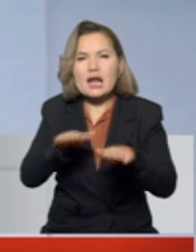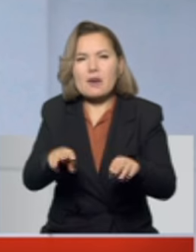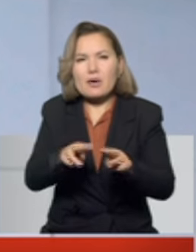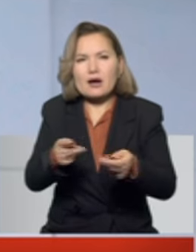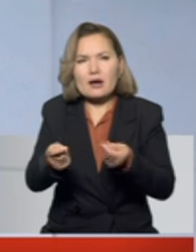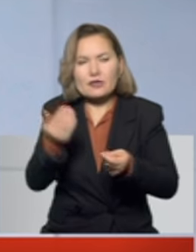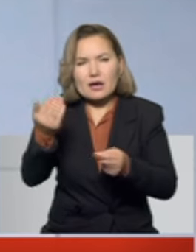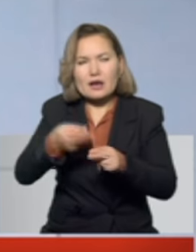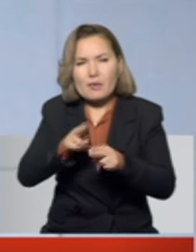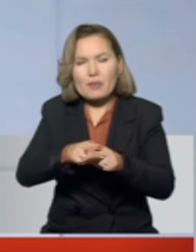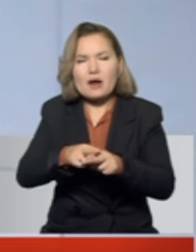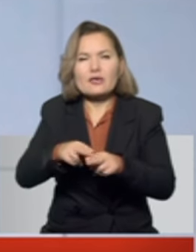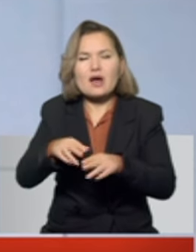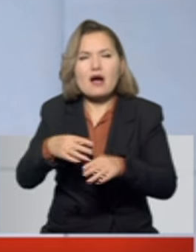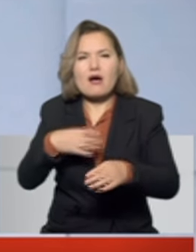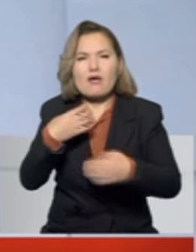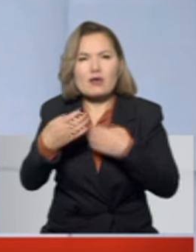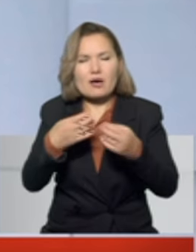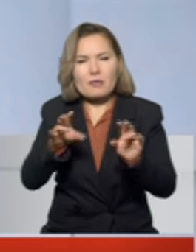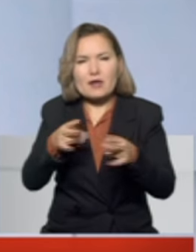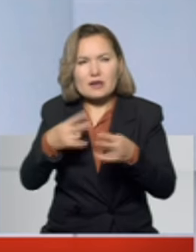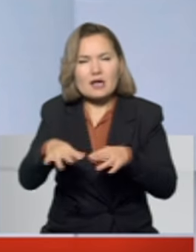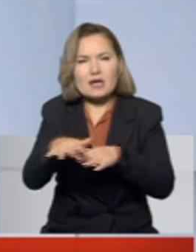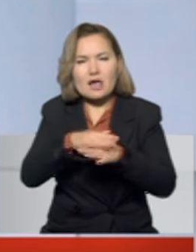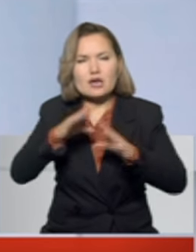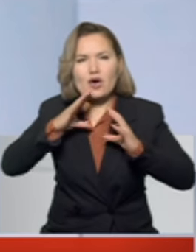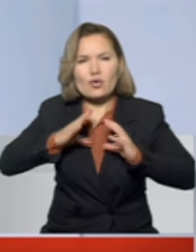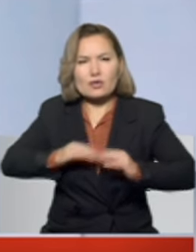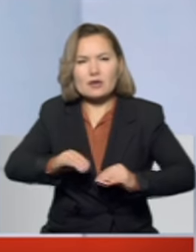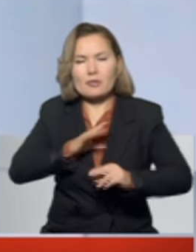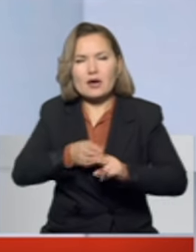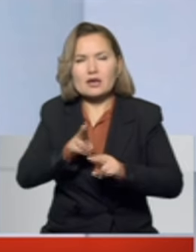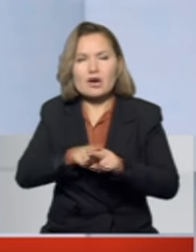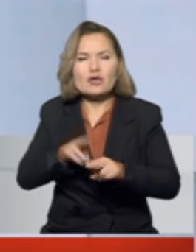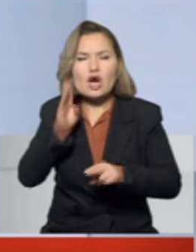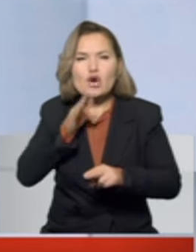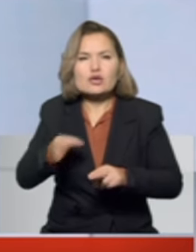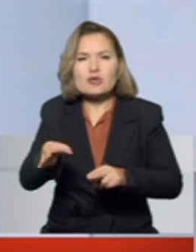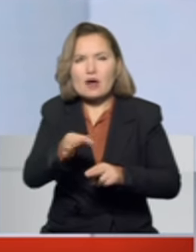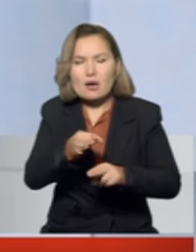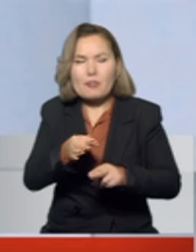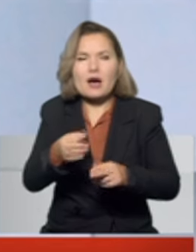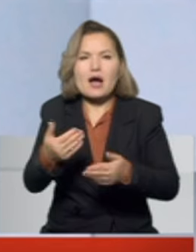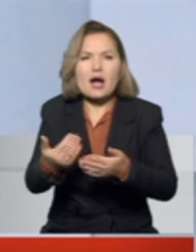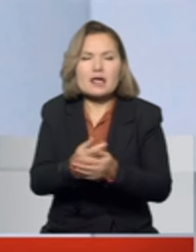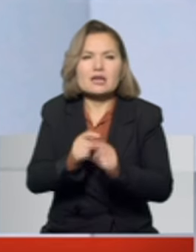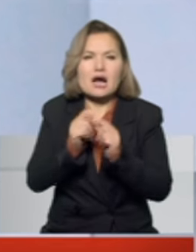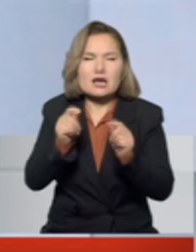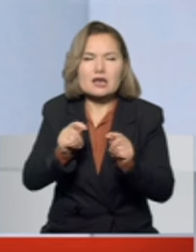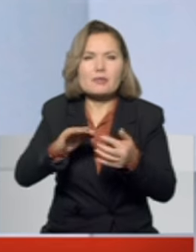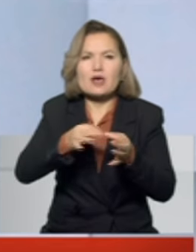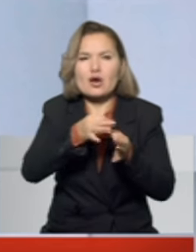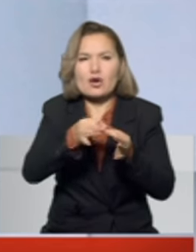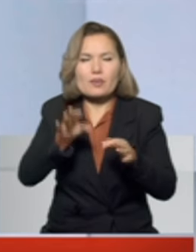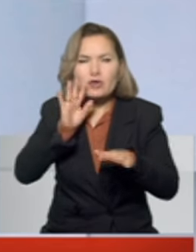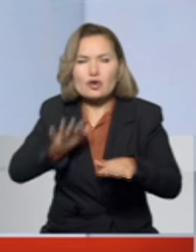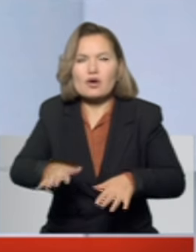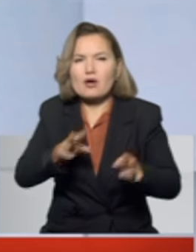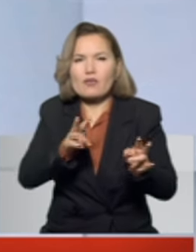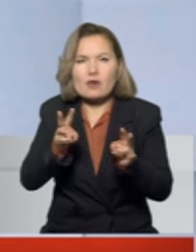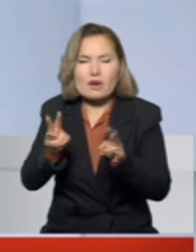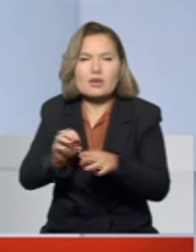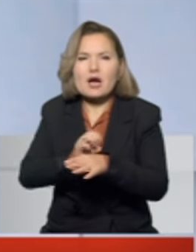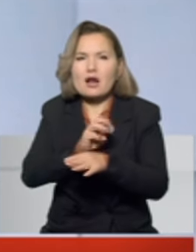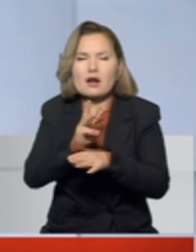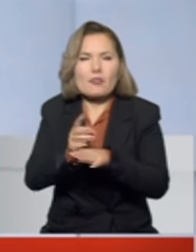билік өкілдері алаңдауға негіз жоқ деп сендіреді. Қойма салынса, қайта облыстағы аудандарды ағын сумен қамтуға